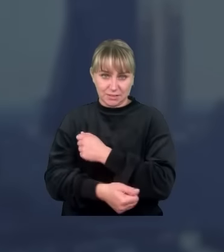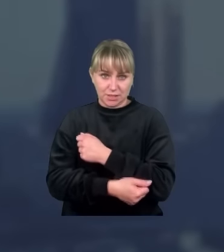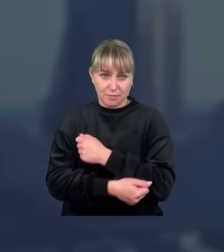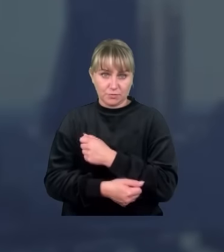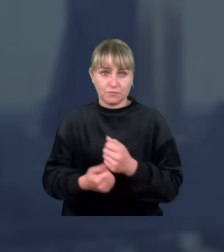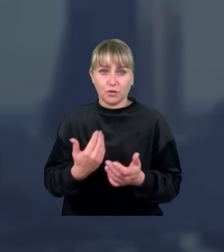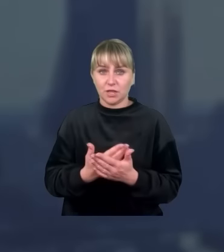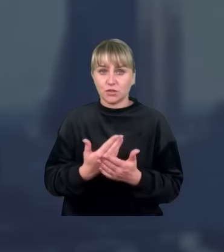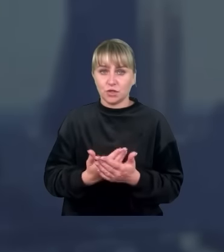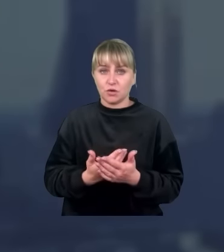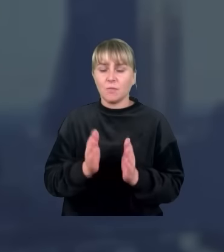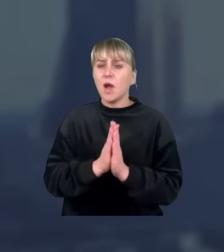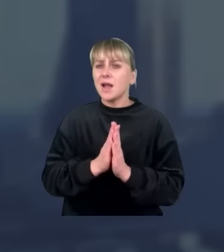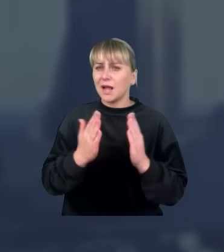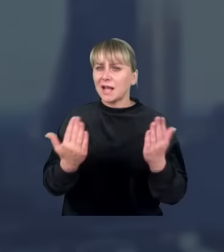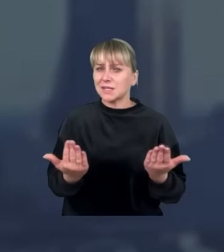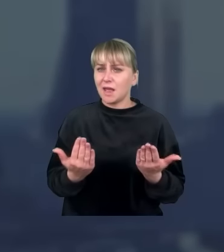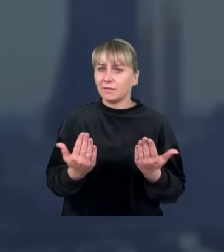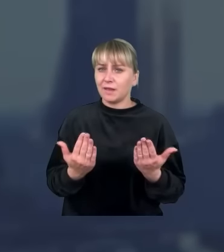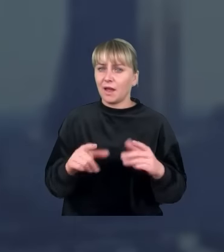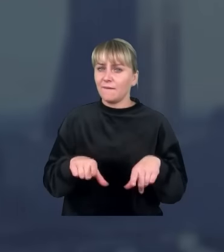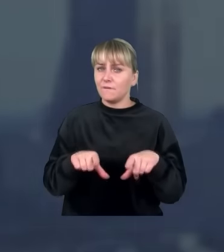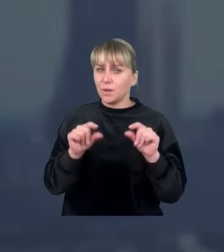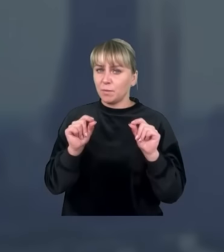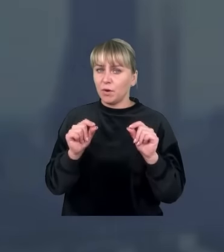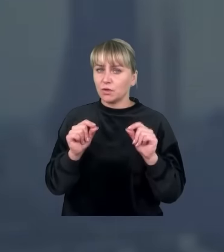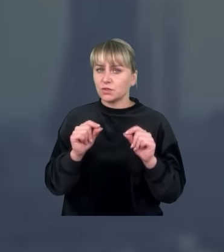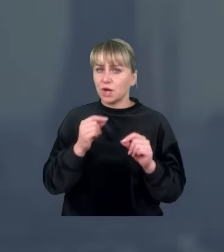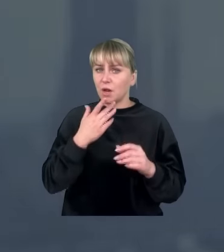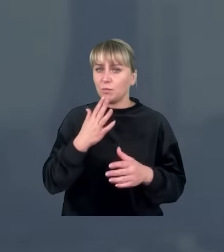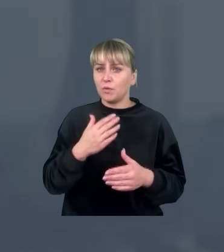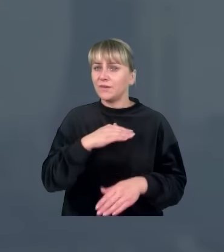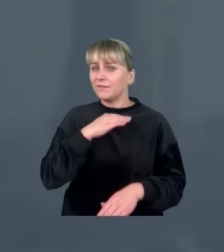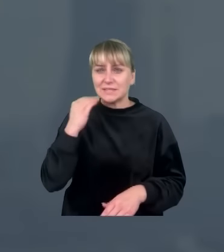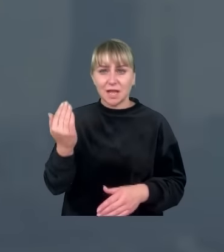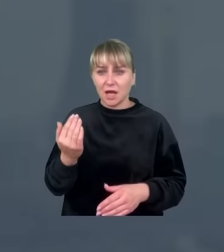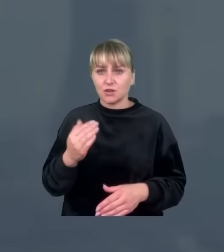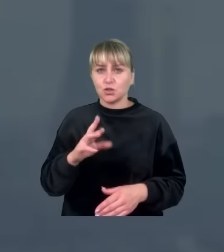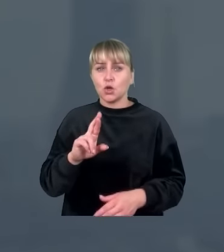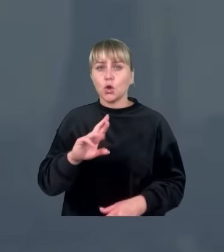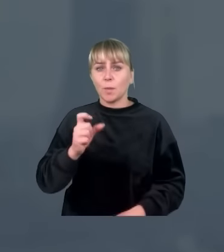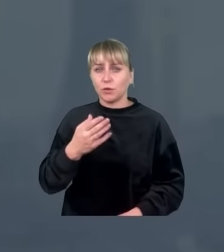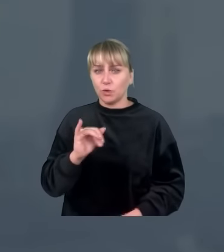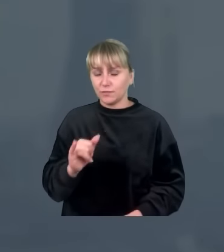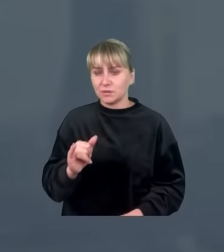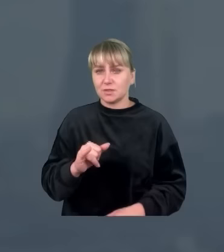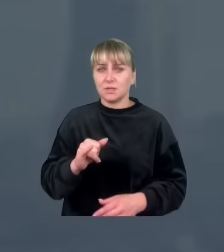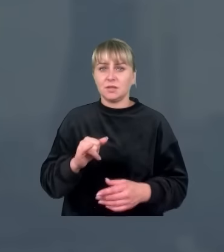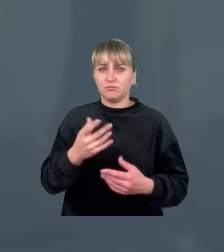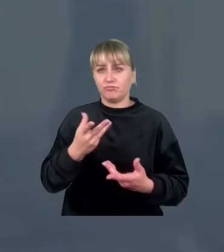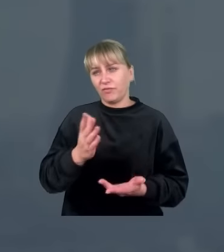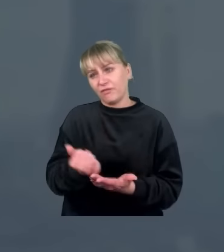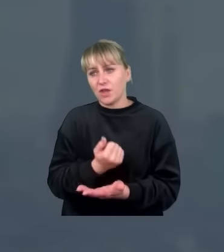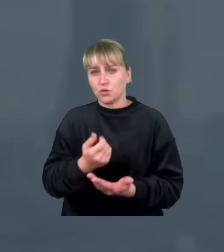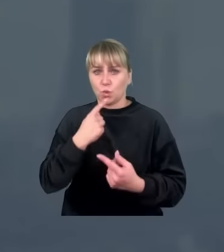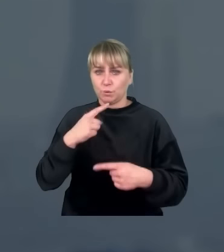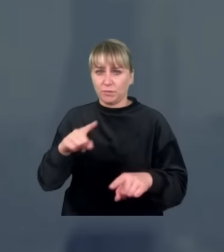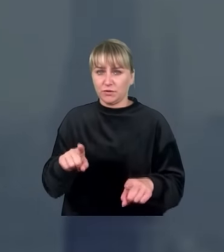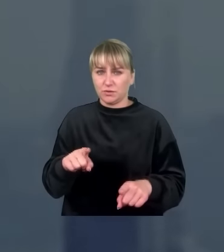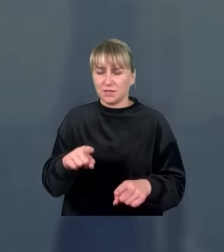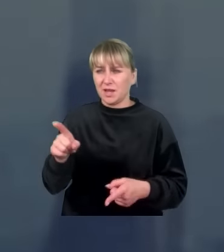Gazeta Wyborcza pisze, jest na to prosty sposób. Wystarczy, by poseł Romanowski przestał uciekać, stawił się w prokuraturze i wziął na siebie odpowiedzialność. Ja tylko dodam, że ten